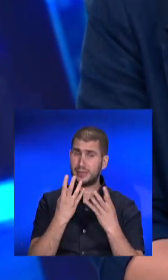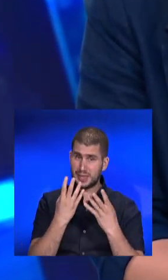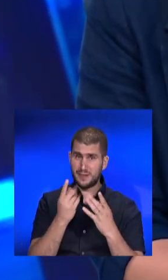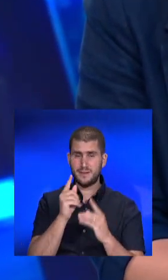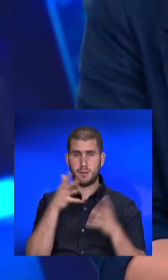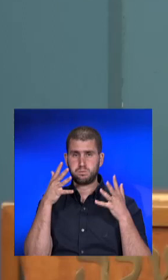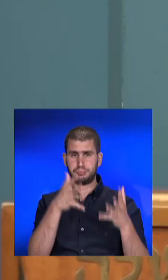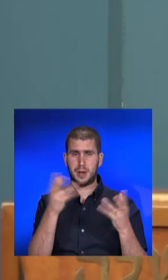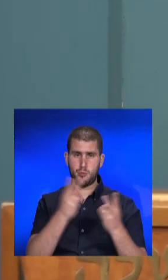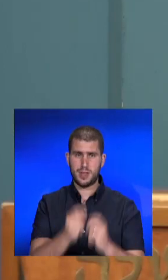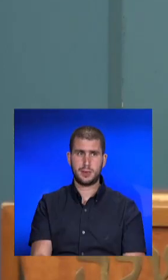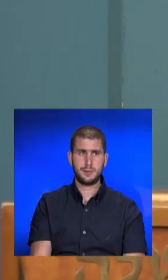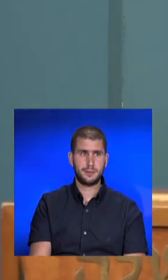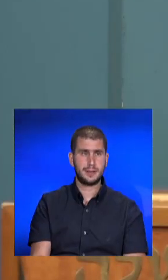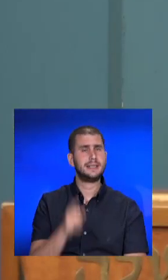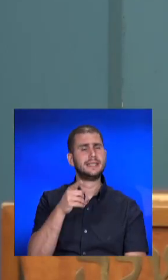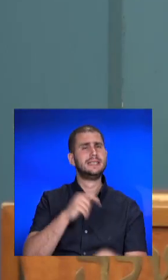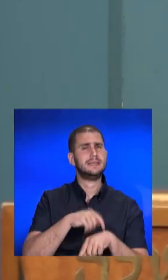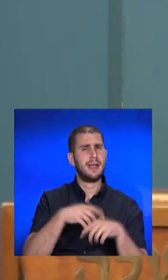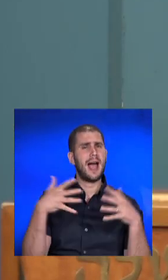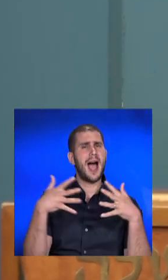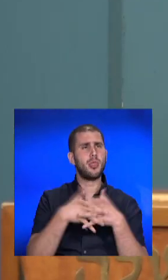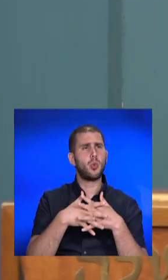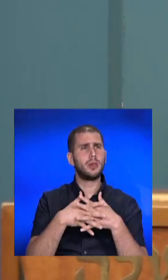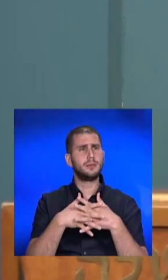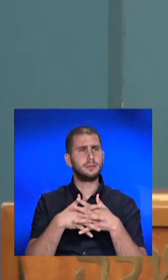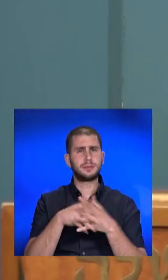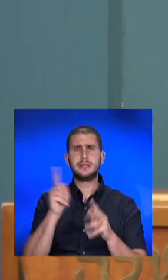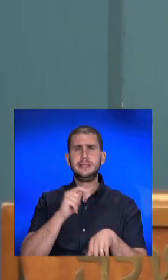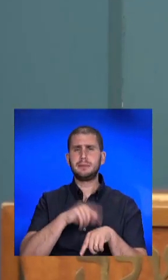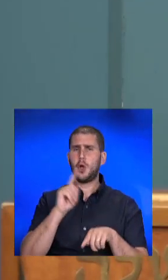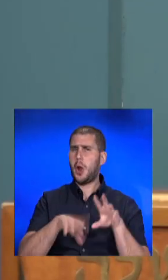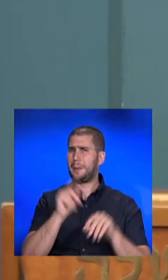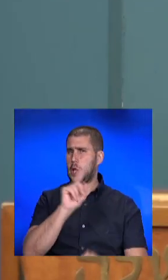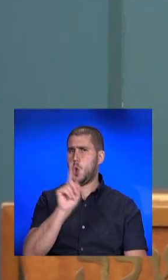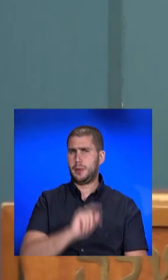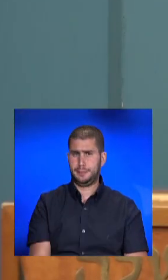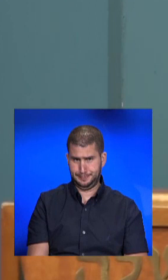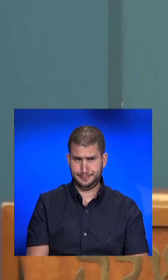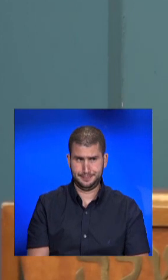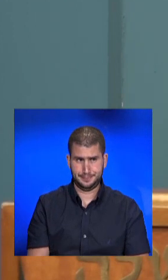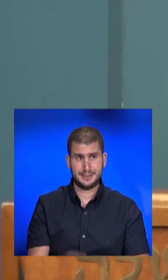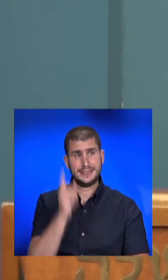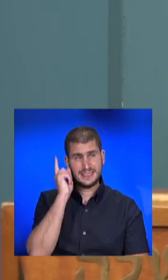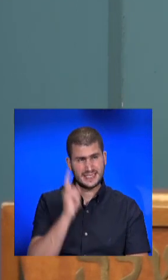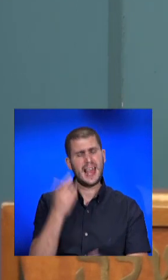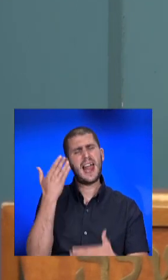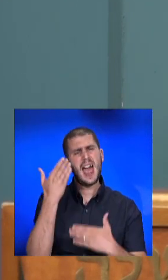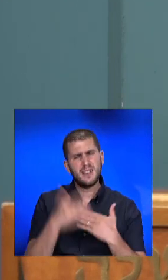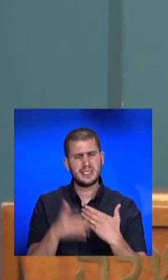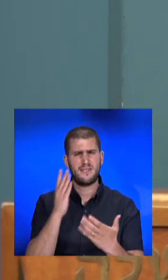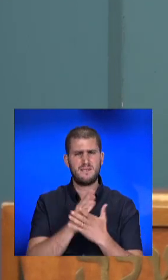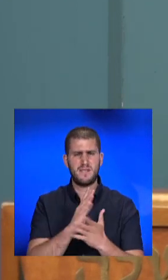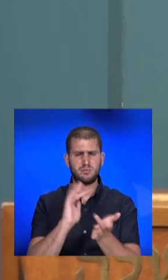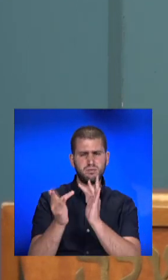למתקפה. זה הזמן לאחדות, זה לא הזמן לבחירות. וצריך להפסיק כבר את הממשלה